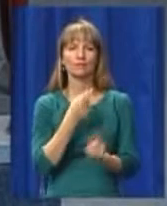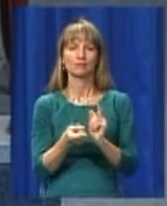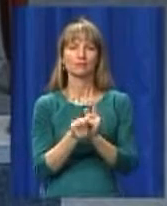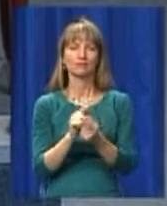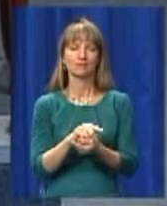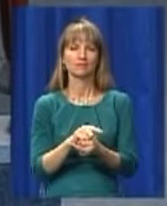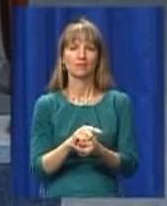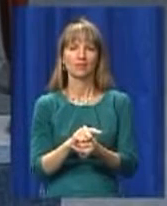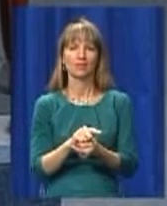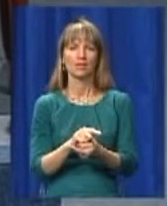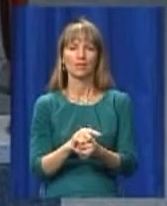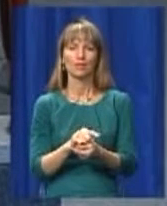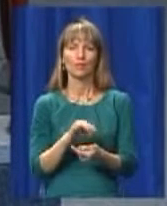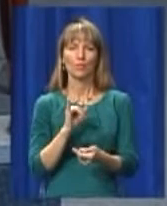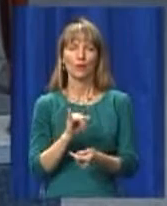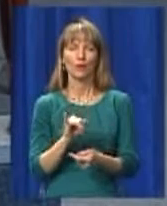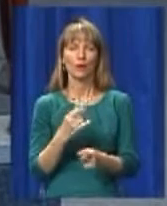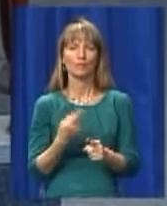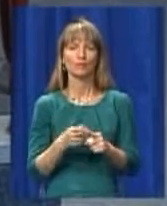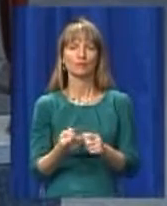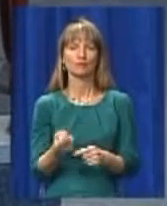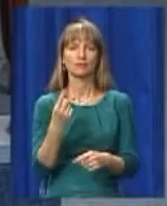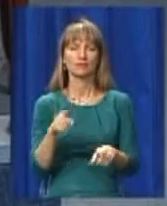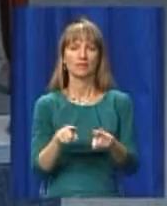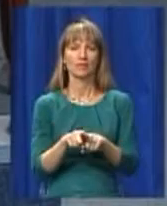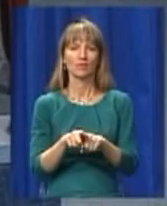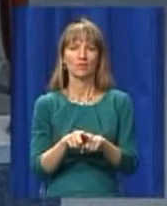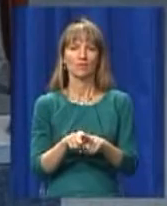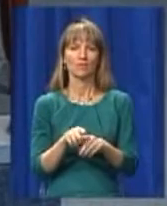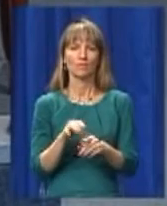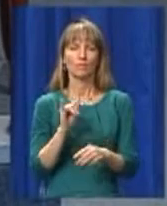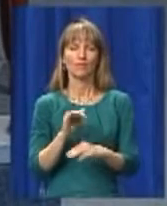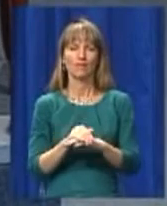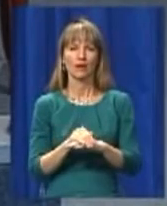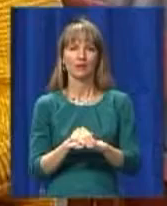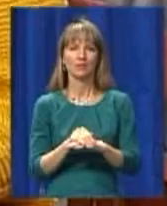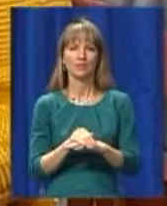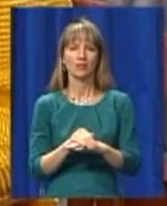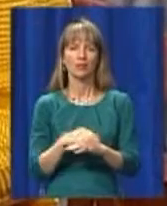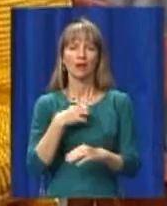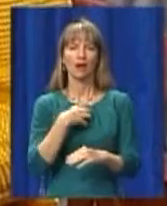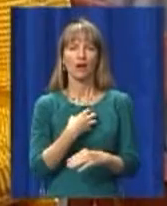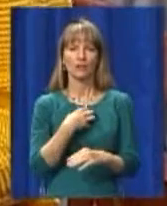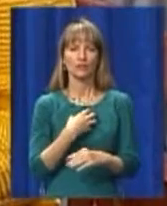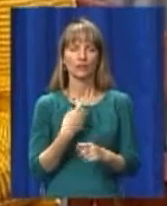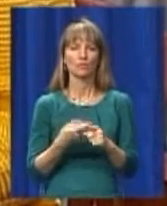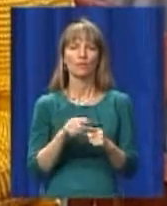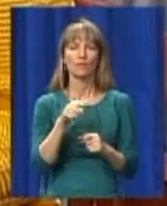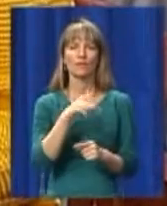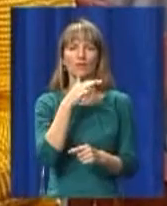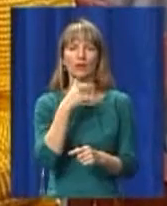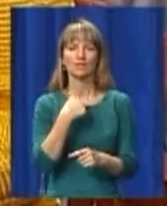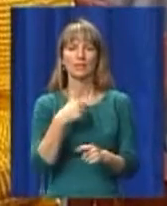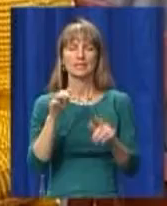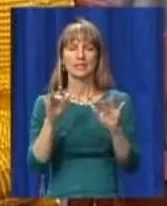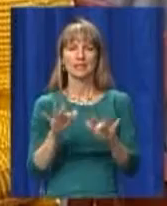себе вести не так, як треба. З'явився якісь такі побічні ефекти в вигляді там кашлю. Тож з того моменту я